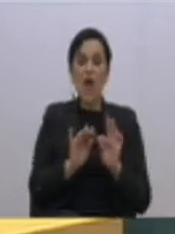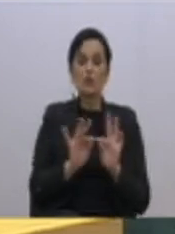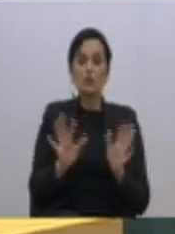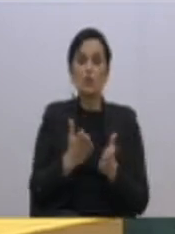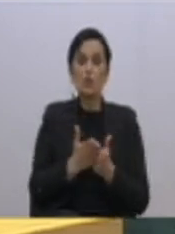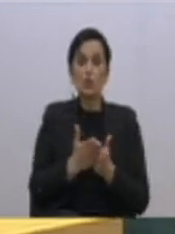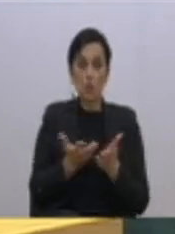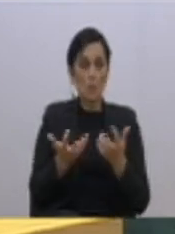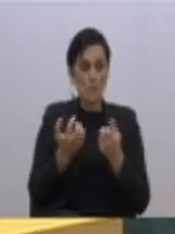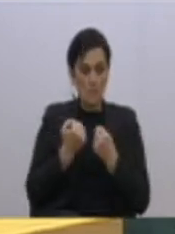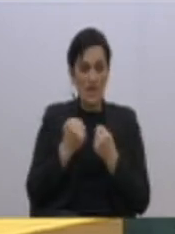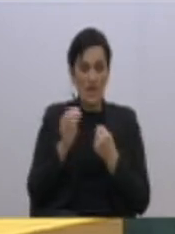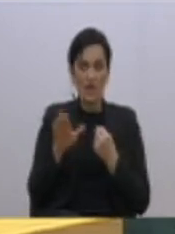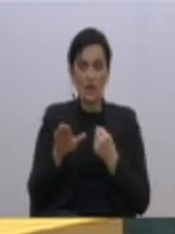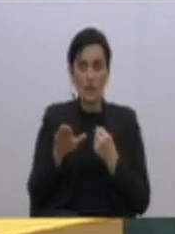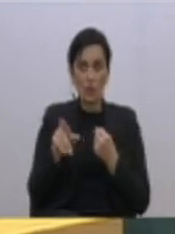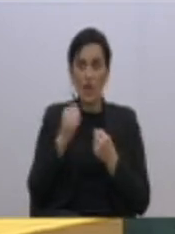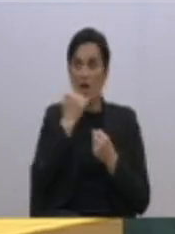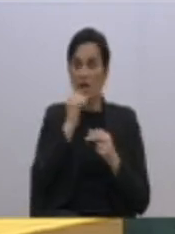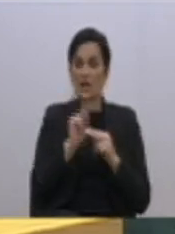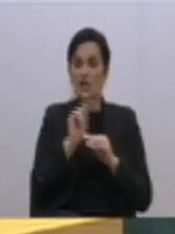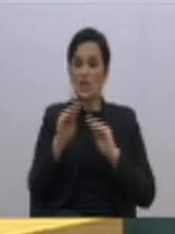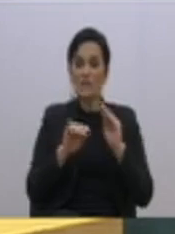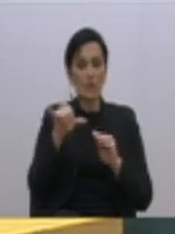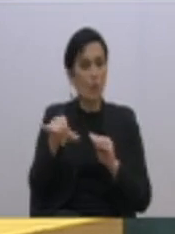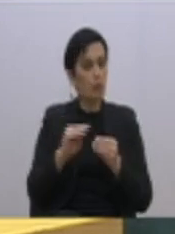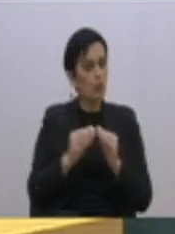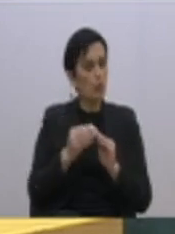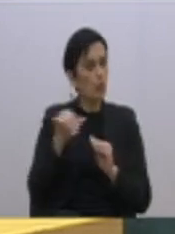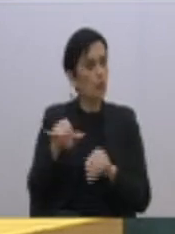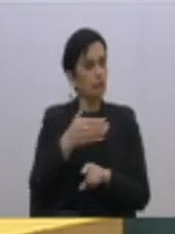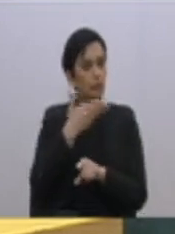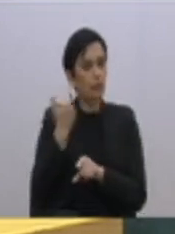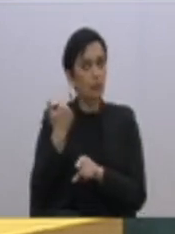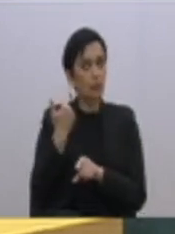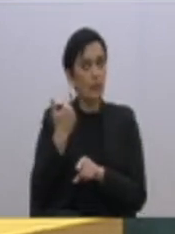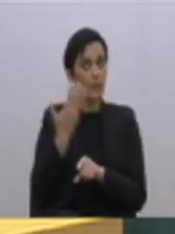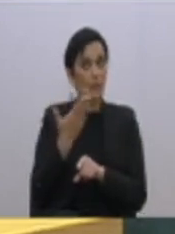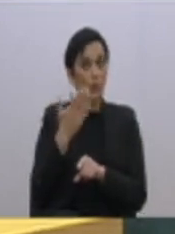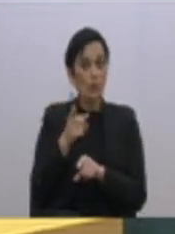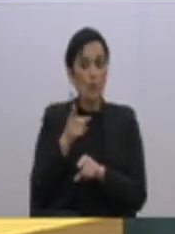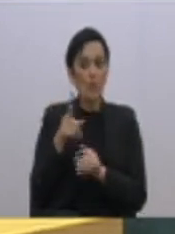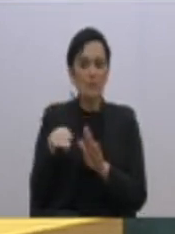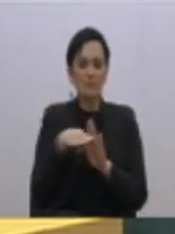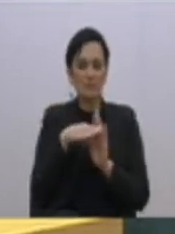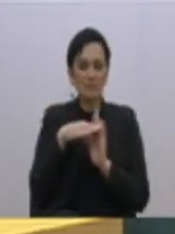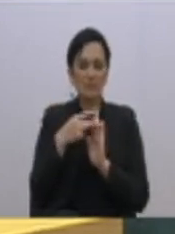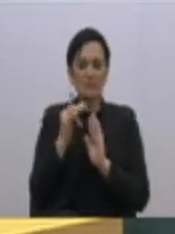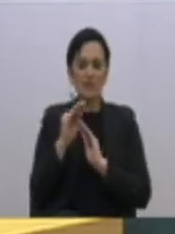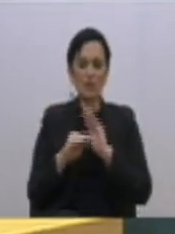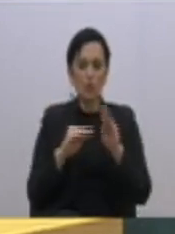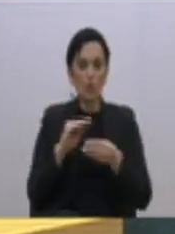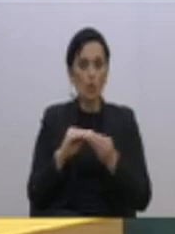ვიცი, მიიღონ კერძო სკოლებმა, მათ ხო ინფრასტრუქტურის პრობლემა ვერ ექნებათ. ანუ თუ აქვთ ინფრასტრუქტურის პრობლემა, ისინი ხო